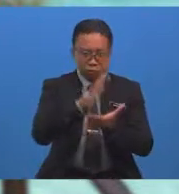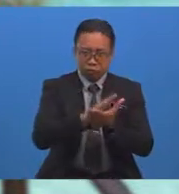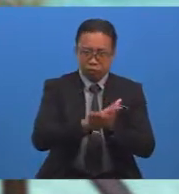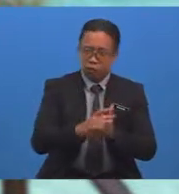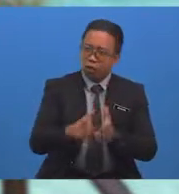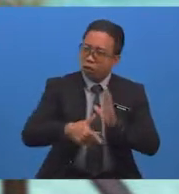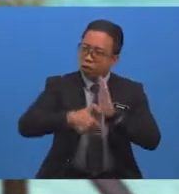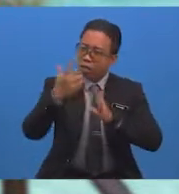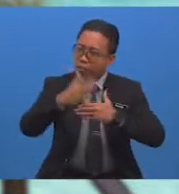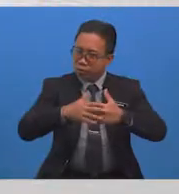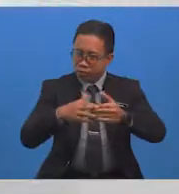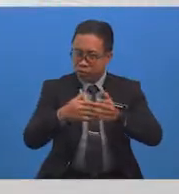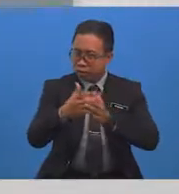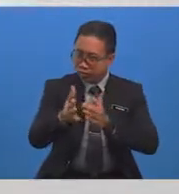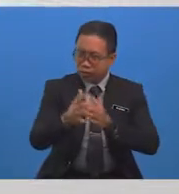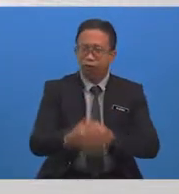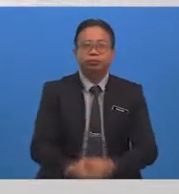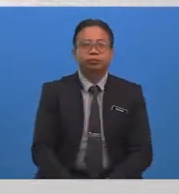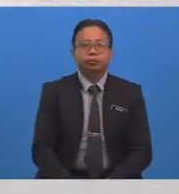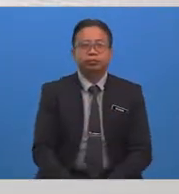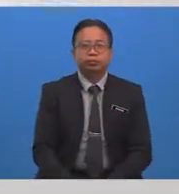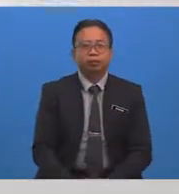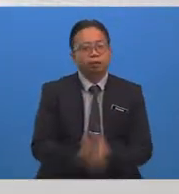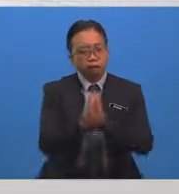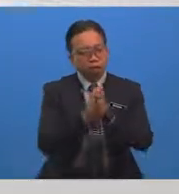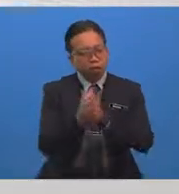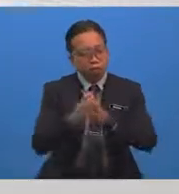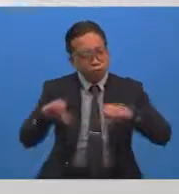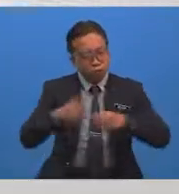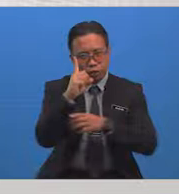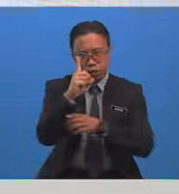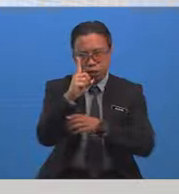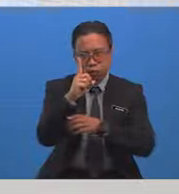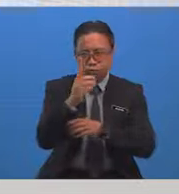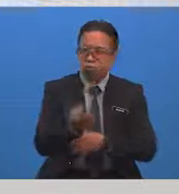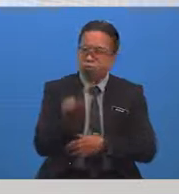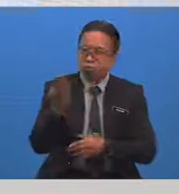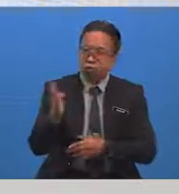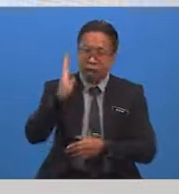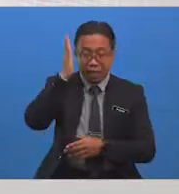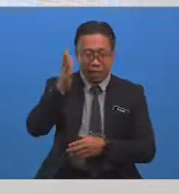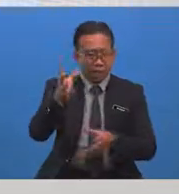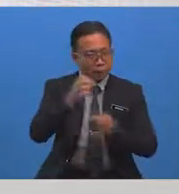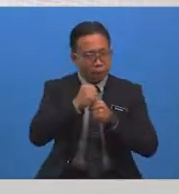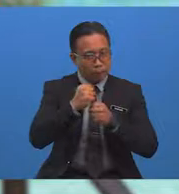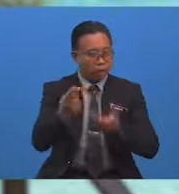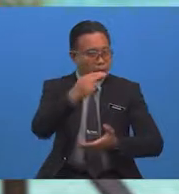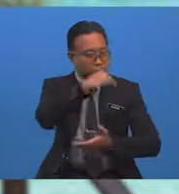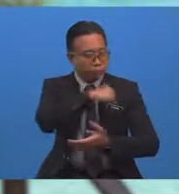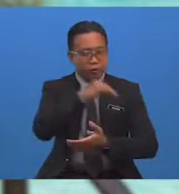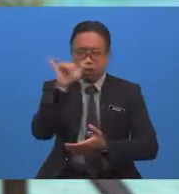selesa dan kondusif rajin membuat sesuatu perkara akan mendatangkan hasil yang baik